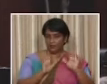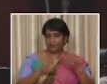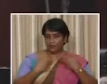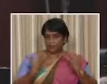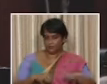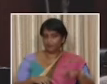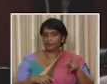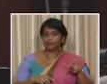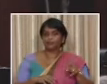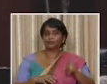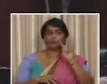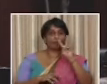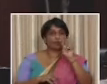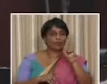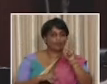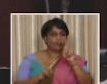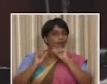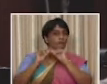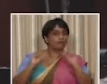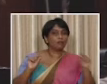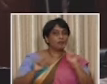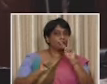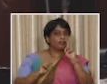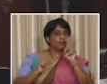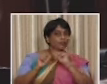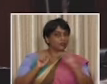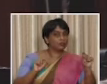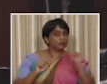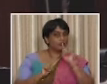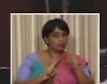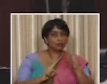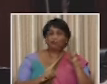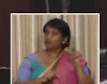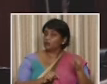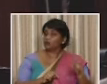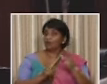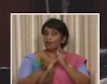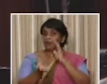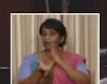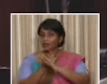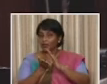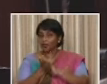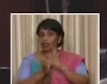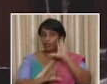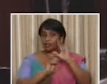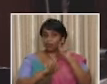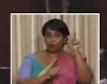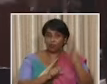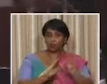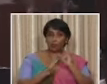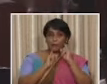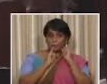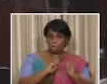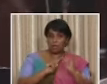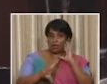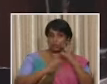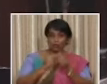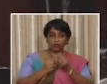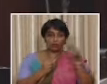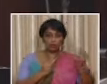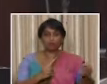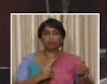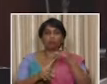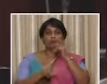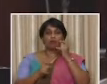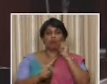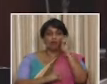අවසන් කරනවා. 21 වෙනි වගන්තිය මොකක්ද තියෙන්නේ? 21 වෙනි වගන්තියේ තියෙන්නේ මේ අස්වැසුම තොරතුරු ගන්න නිලධාරී වැරදි තොරතුරු දුන්නොත් එය වරන්